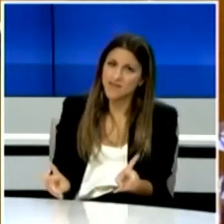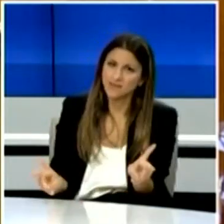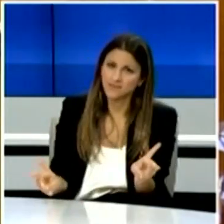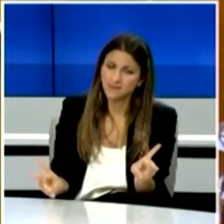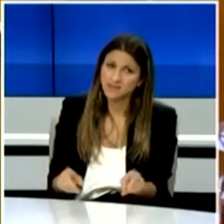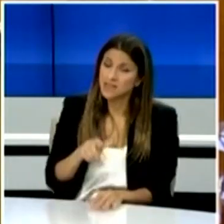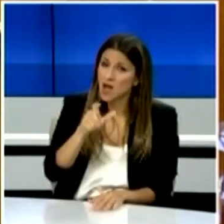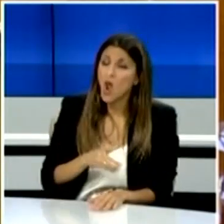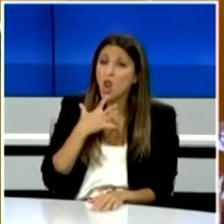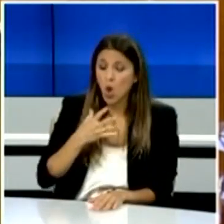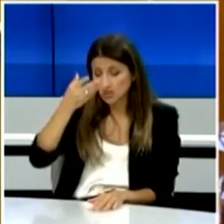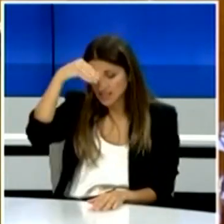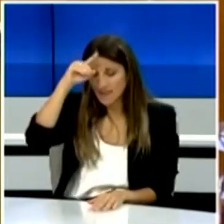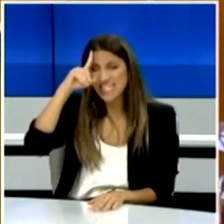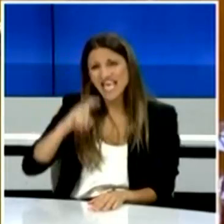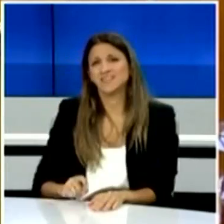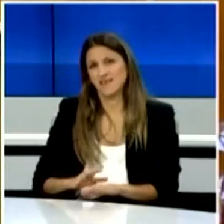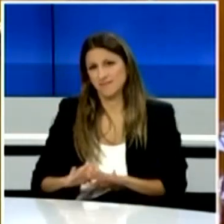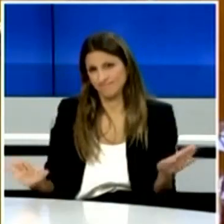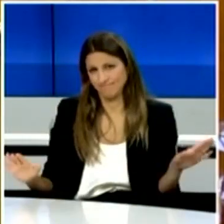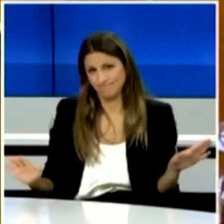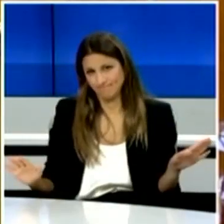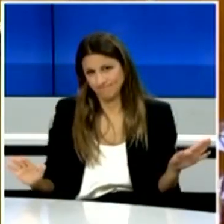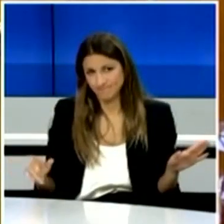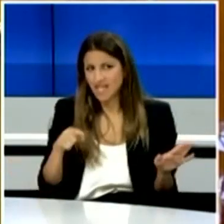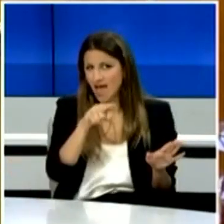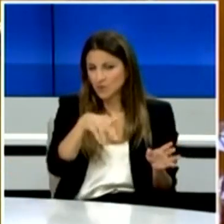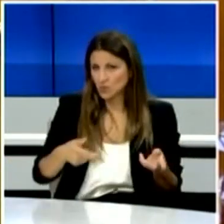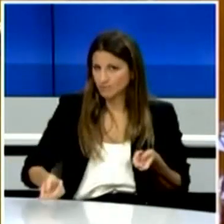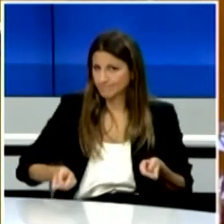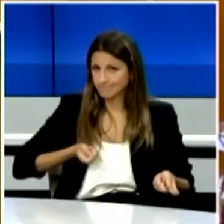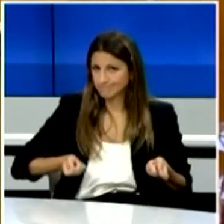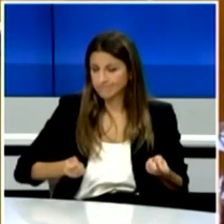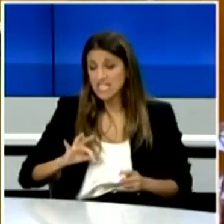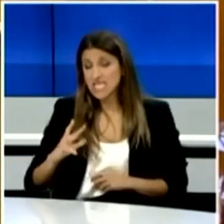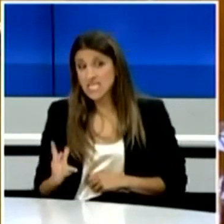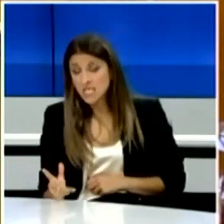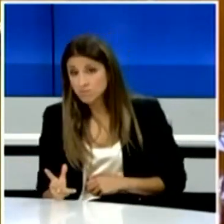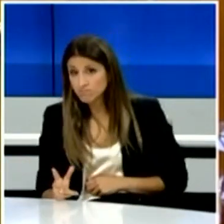Γιατί τα γνωρίζατε. Και ή τα καθοδηγούσατε ή δεν είχατε